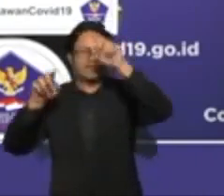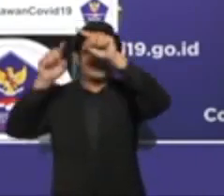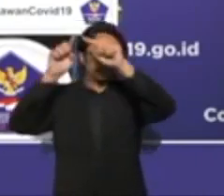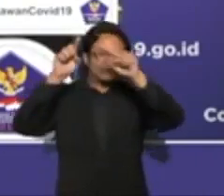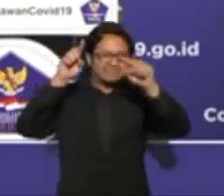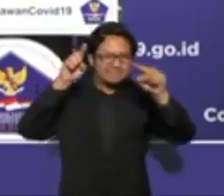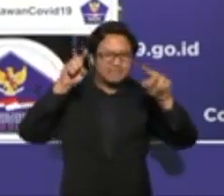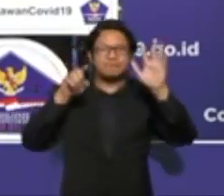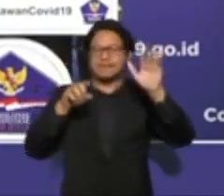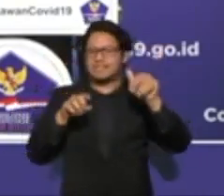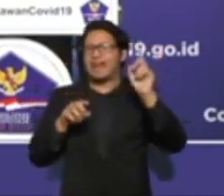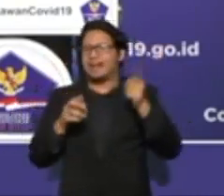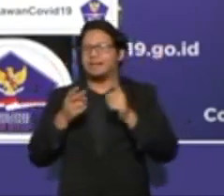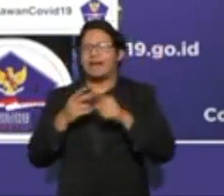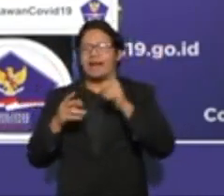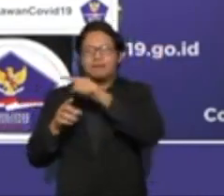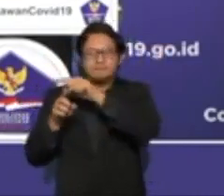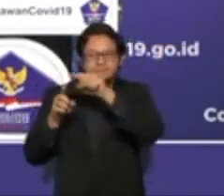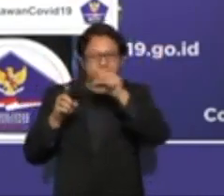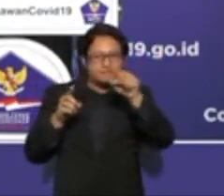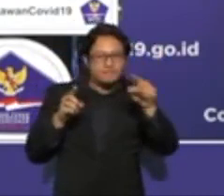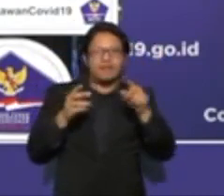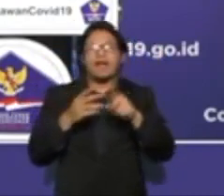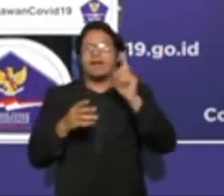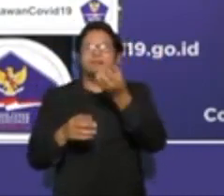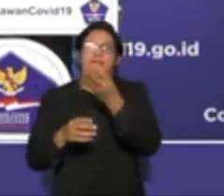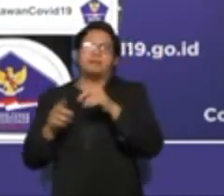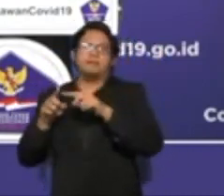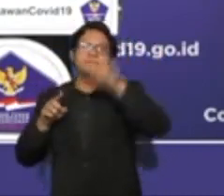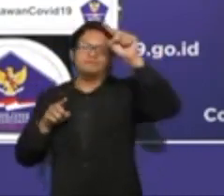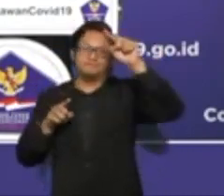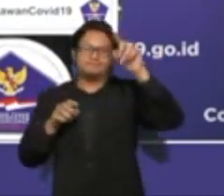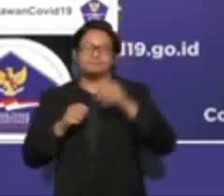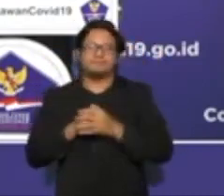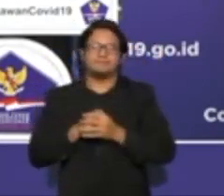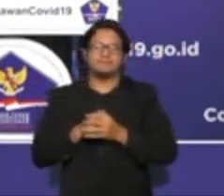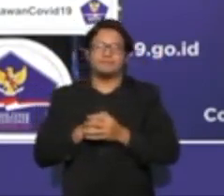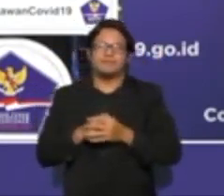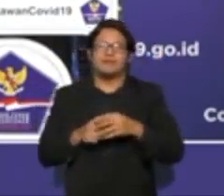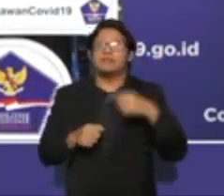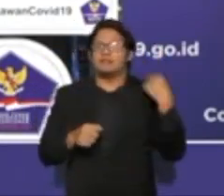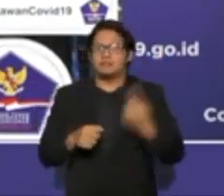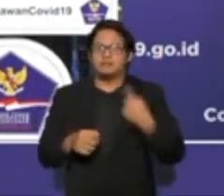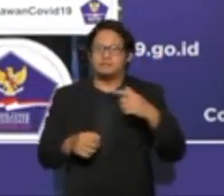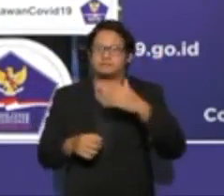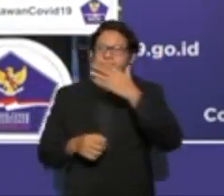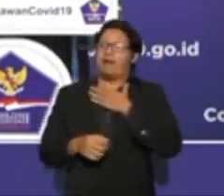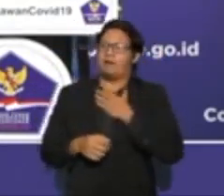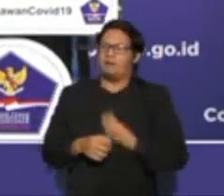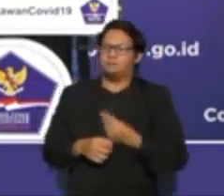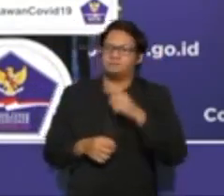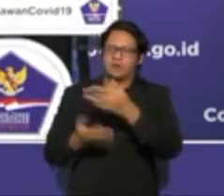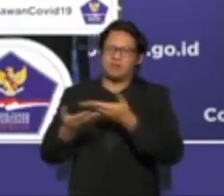menurun atau yang melandai tetapi ada beberapa yang naik kita memaklumi kondisi ini